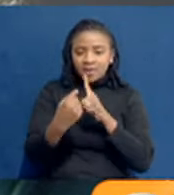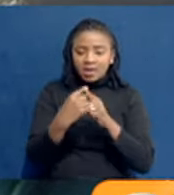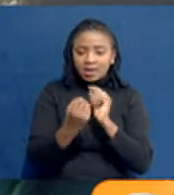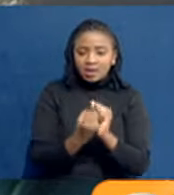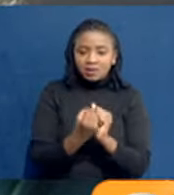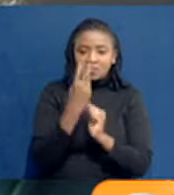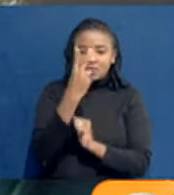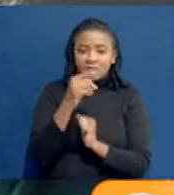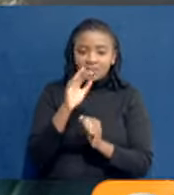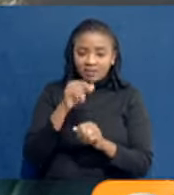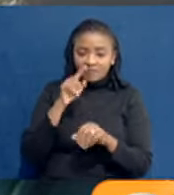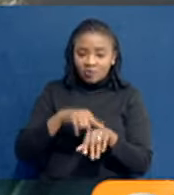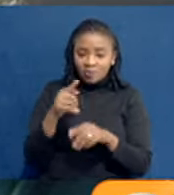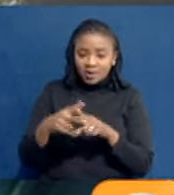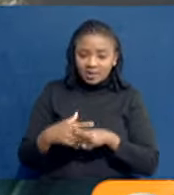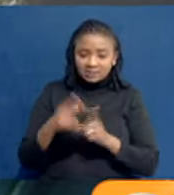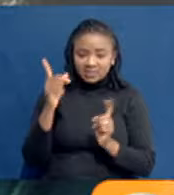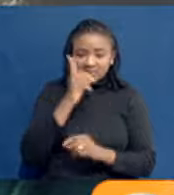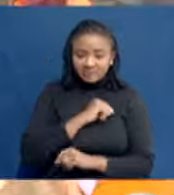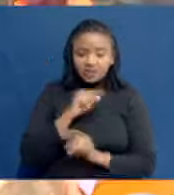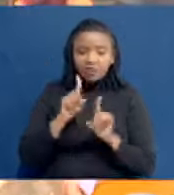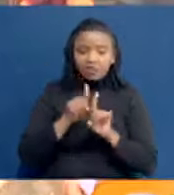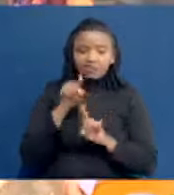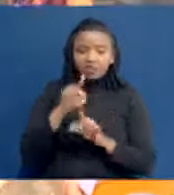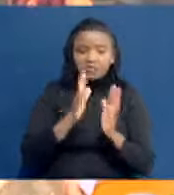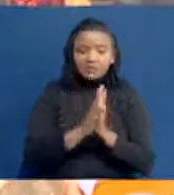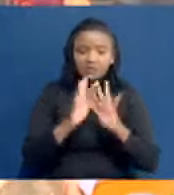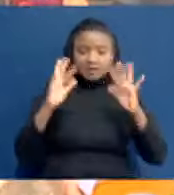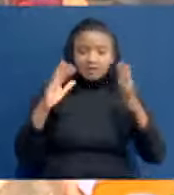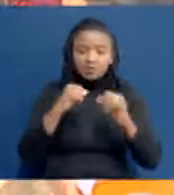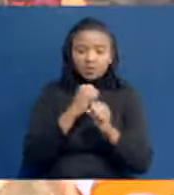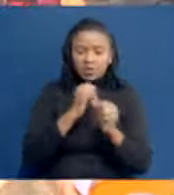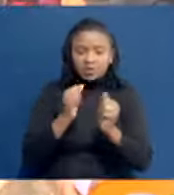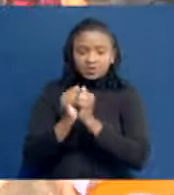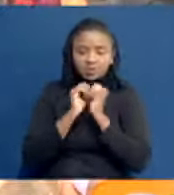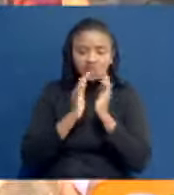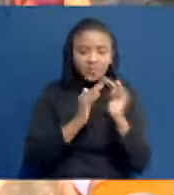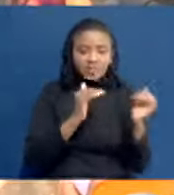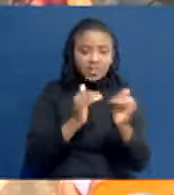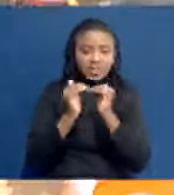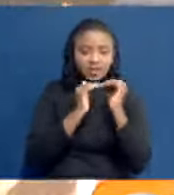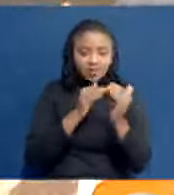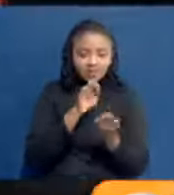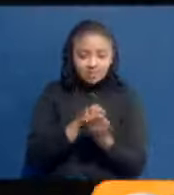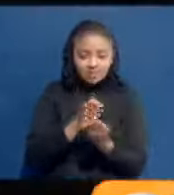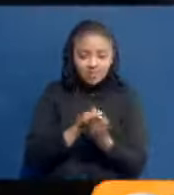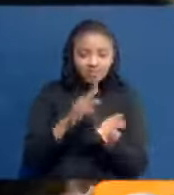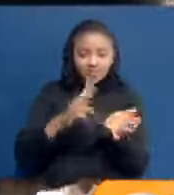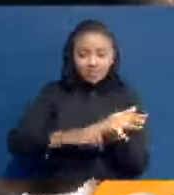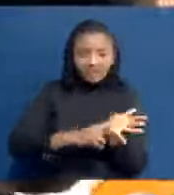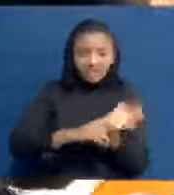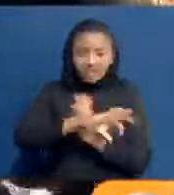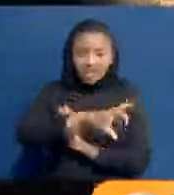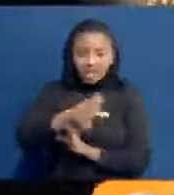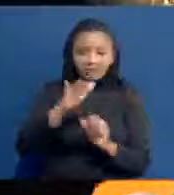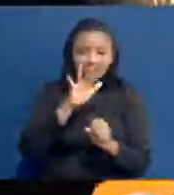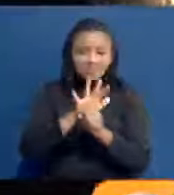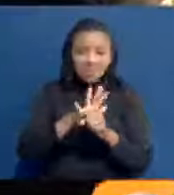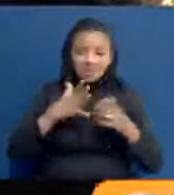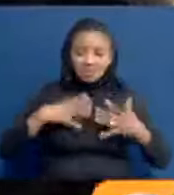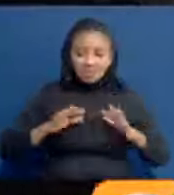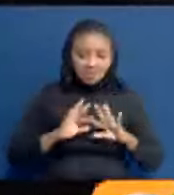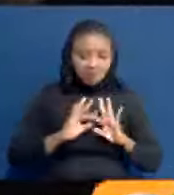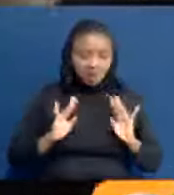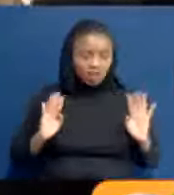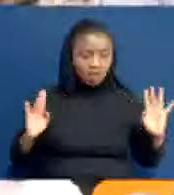tangu kuanzishwa kwake. Na kwa sherehe zilizoandaliwa kwa ushirikiano na benki ya Equity mjini Mbale, kaunti ya Vihiga, mamia mashabiki